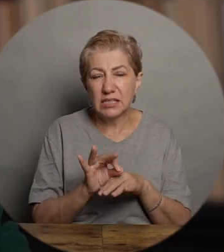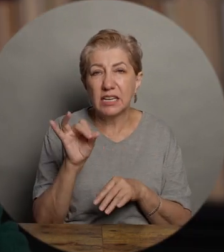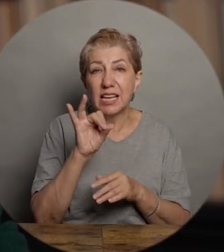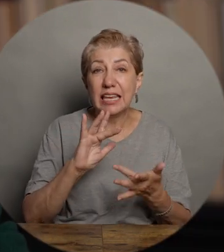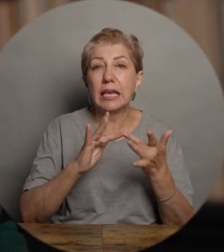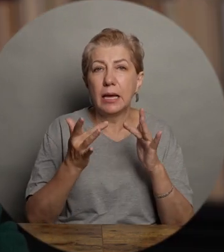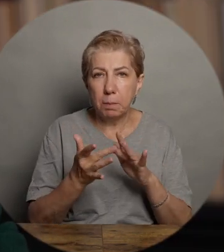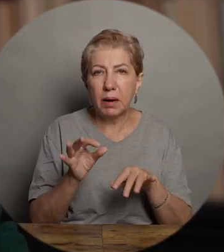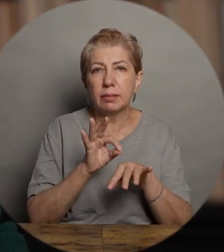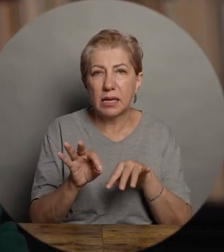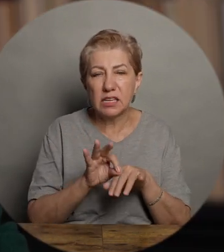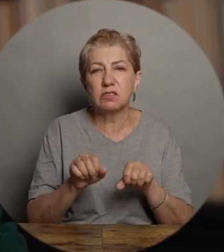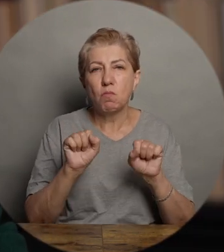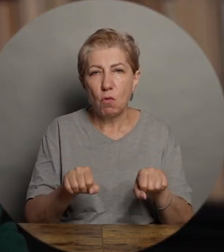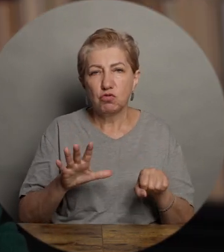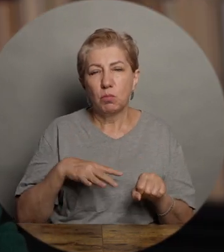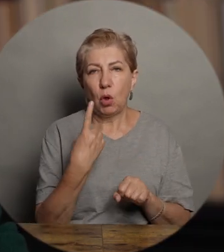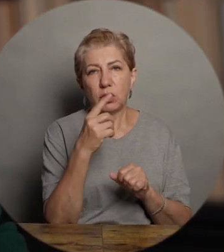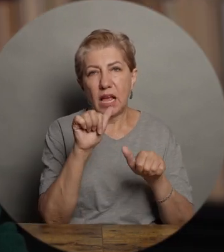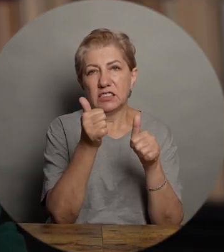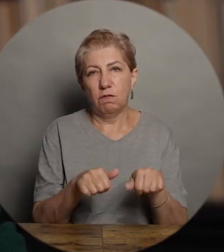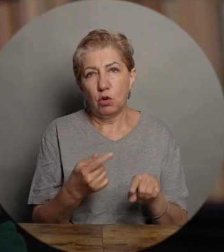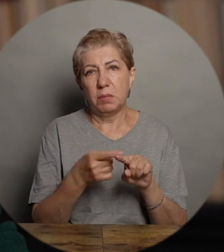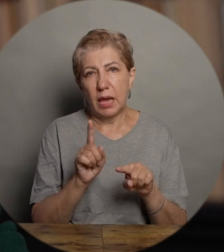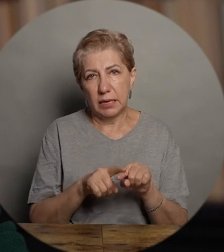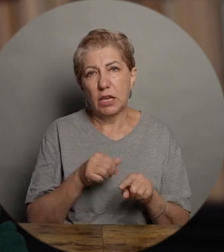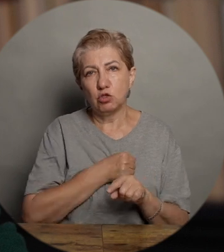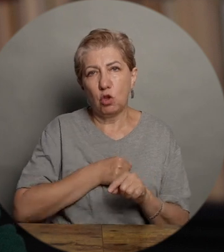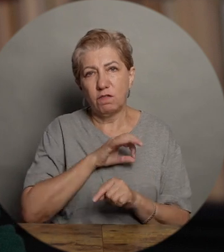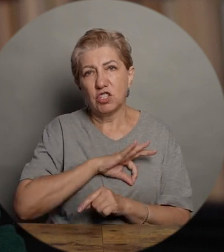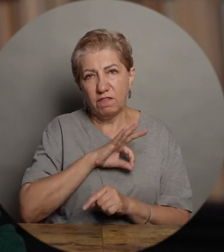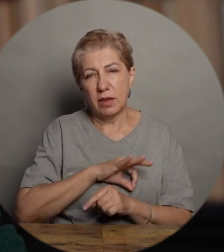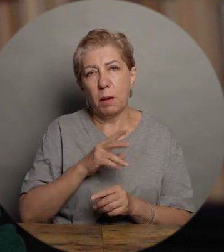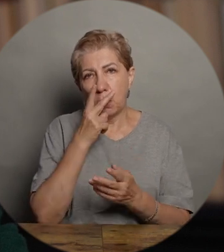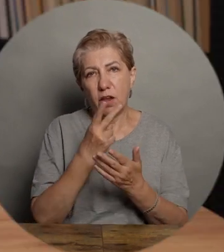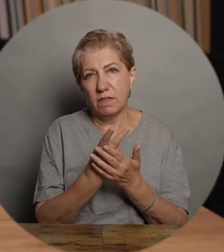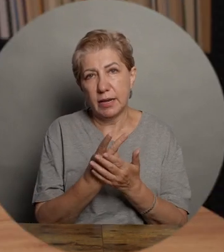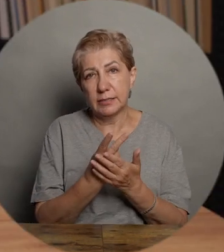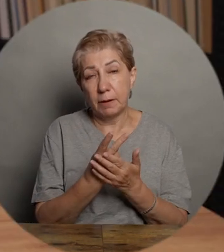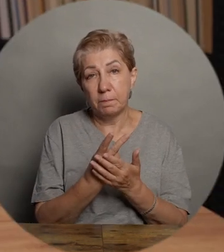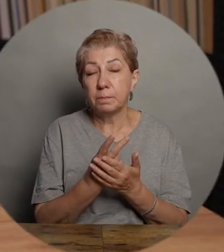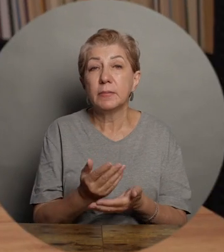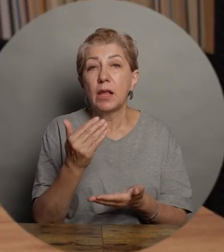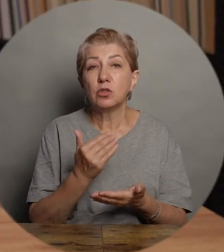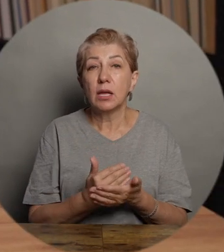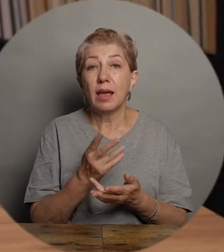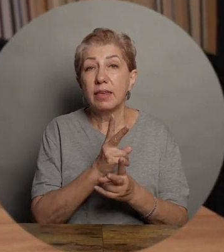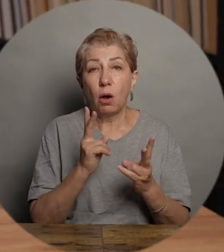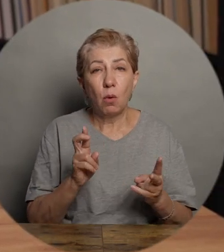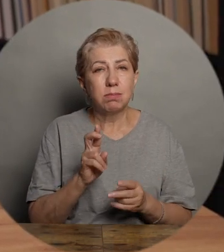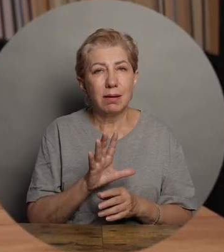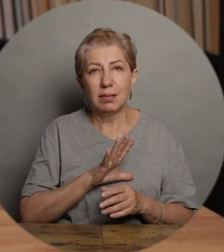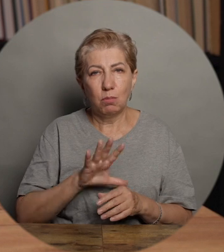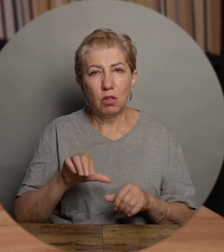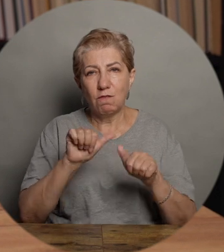що кібернасильство може бути однією з форм у якій це зловживання проявляється І наостанок якою б не